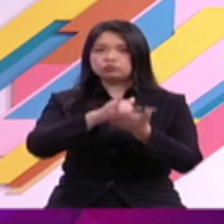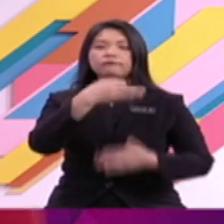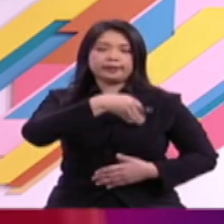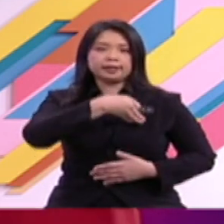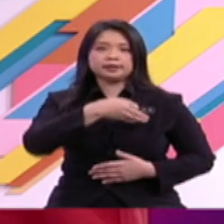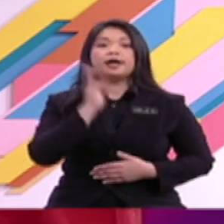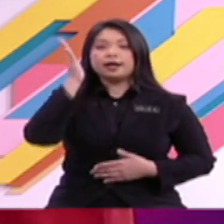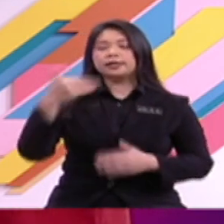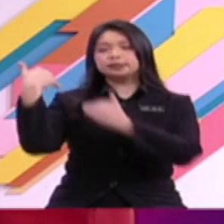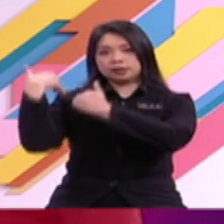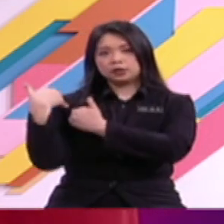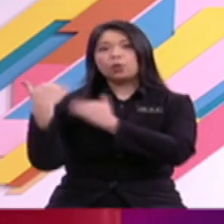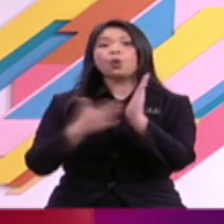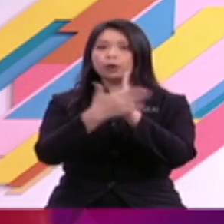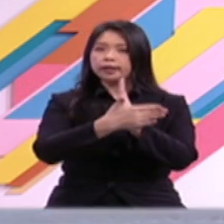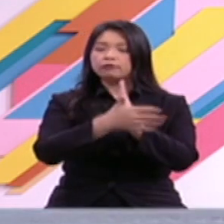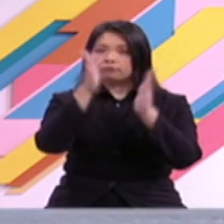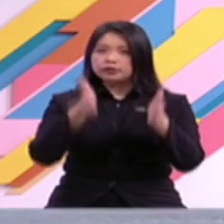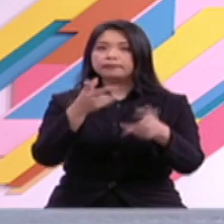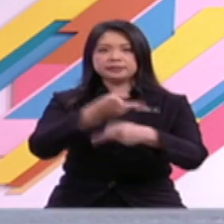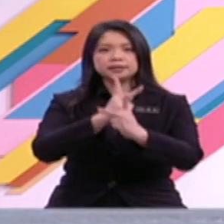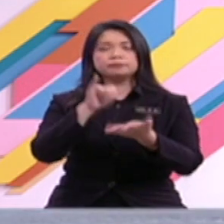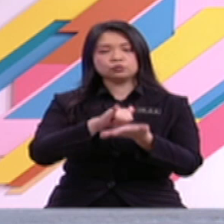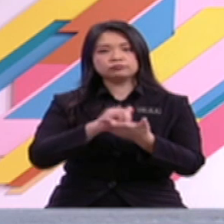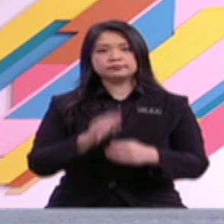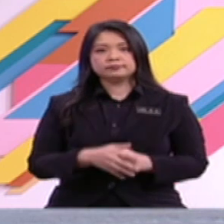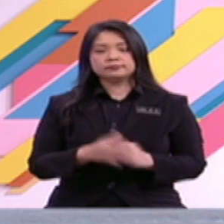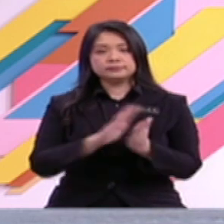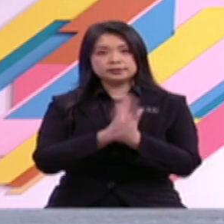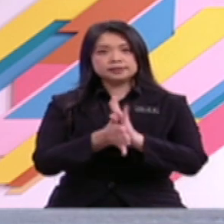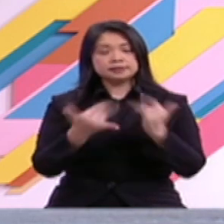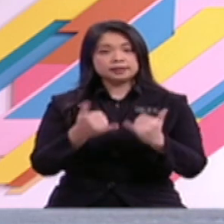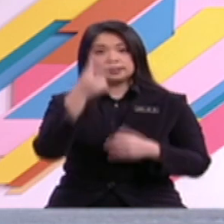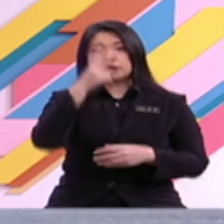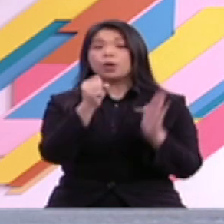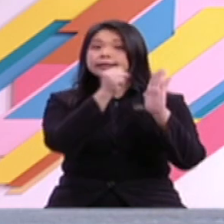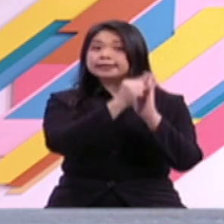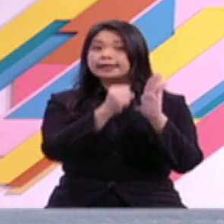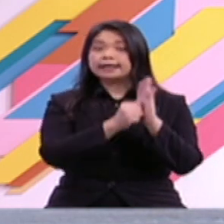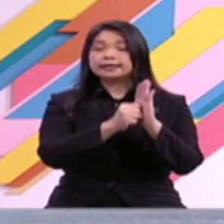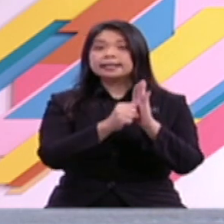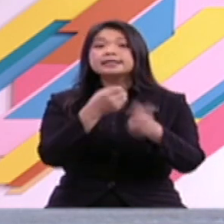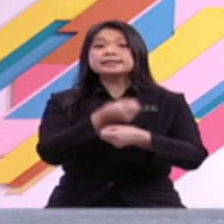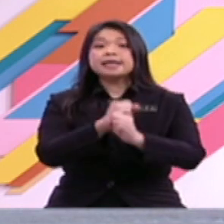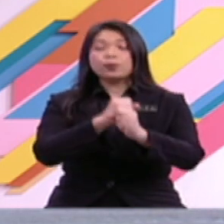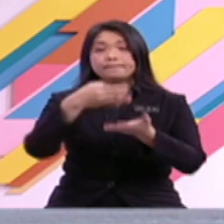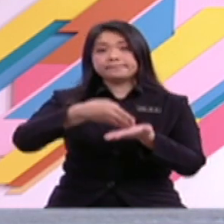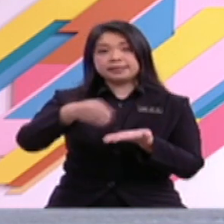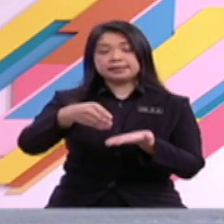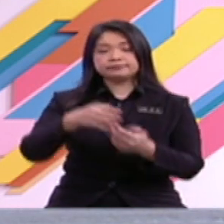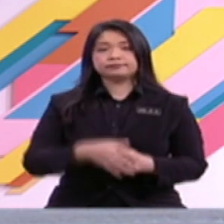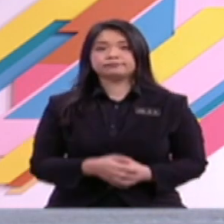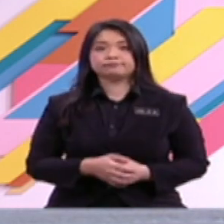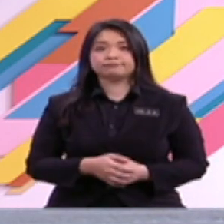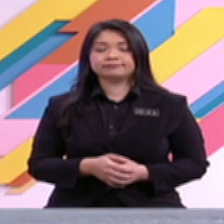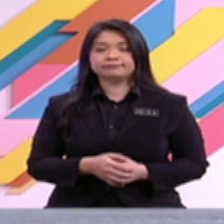ditanggung oleh peminjam kitchen Oke seterusnya cengok syarat sewa beli oke senangnya